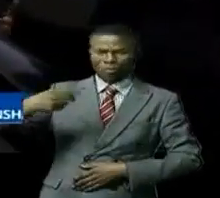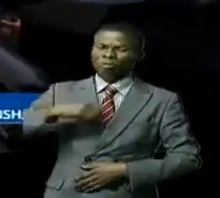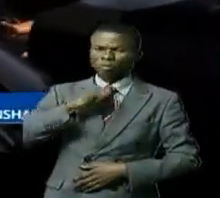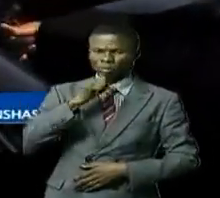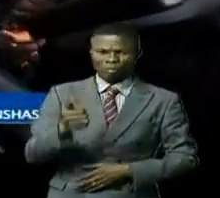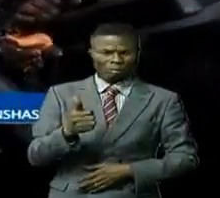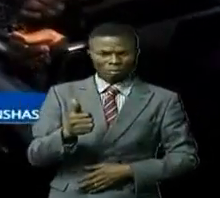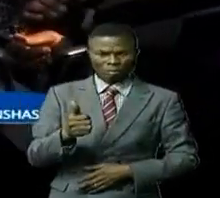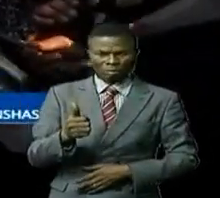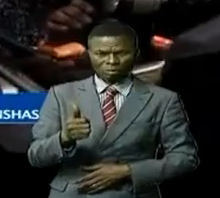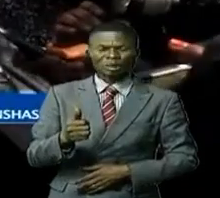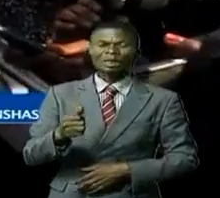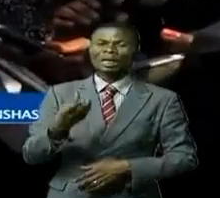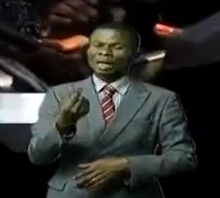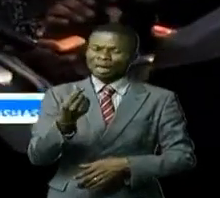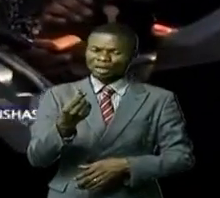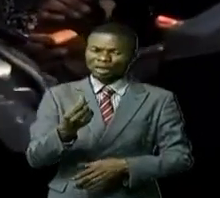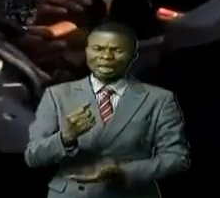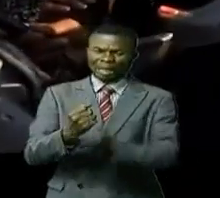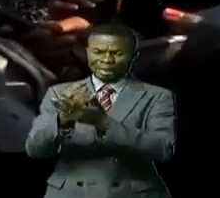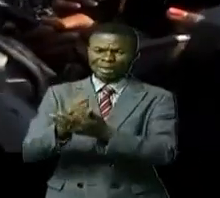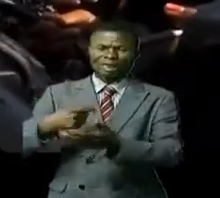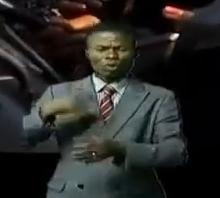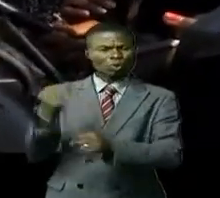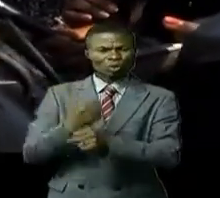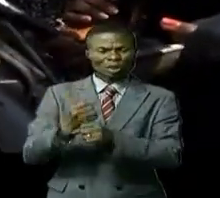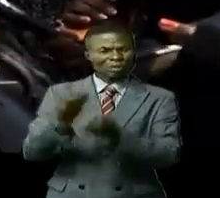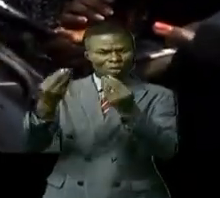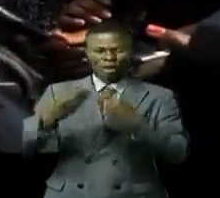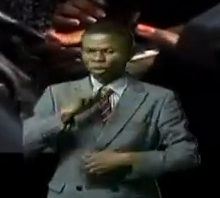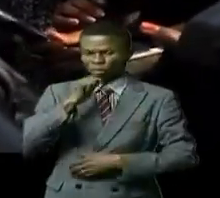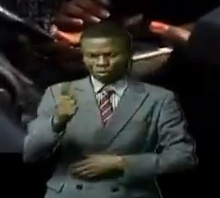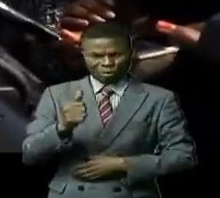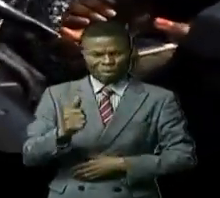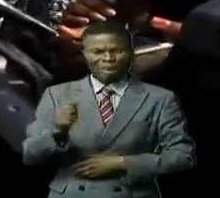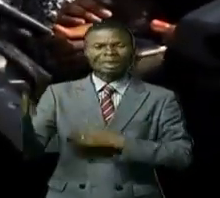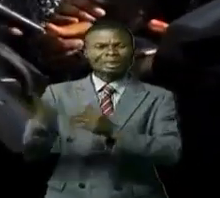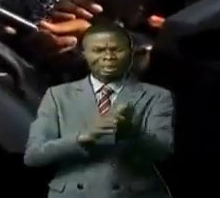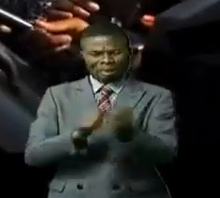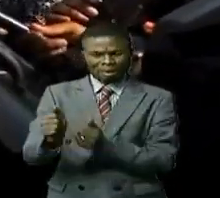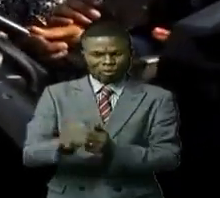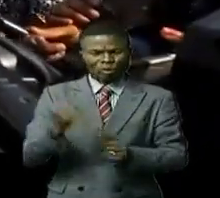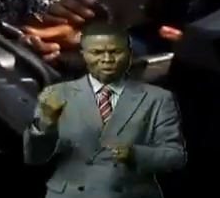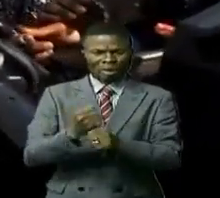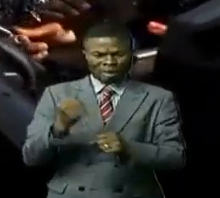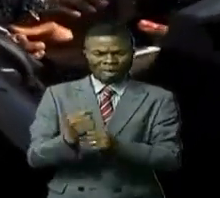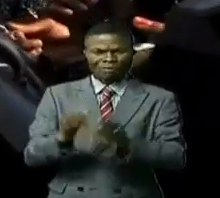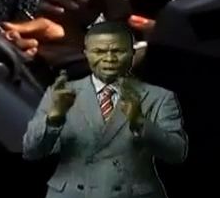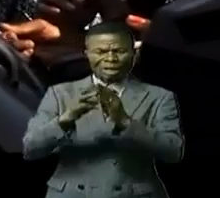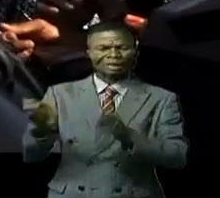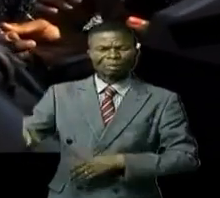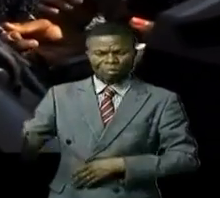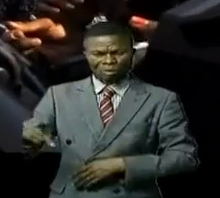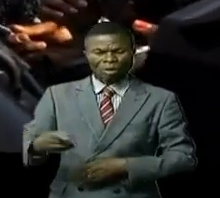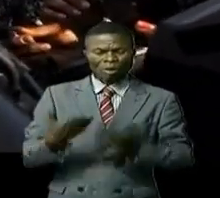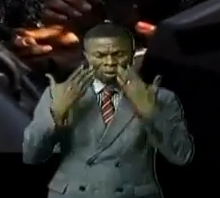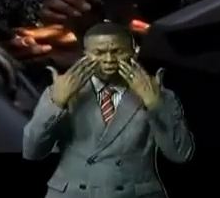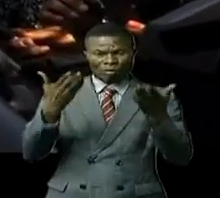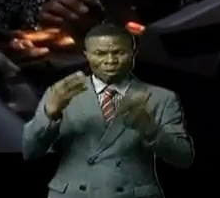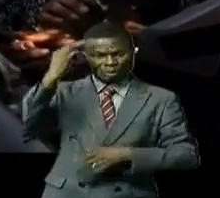aux frais de fonctionnement, ce qui paralyse justement notre Assemblée provinciale. Et voilà que le ministre a